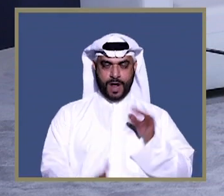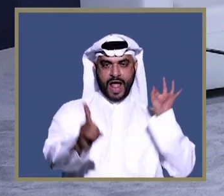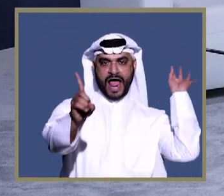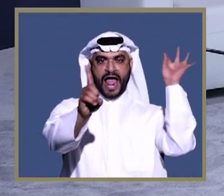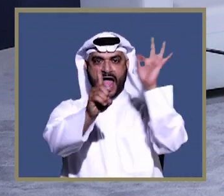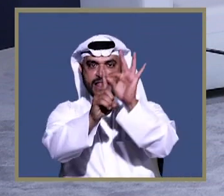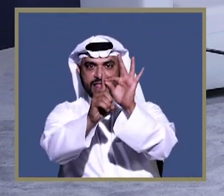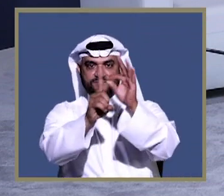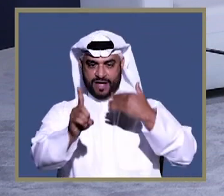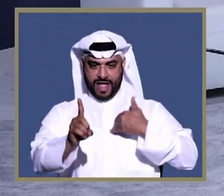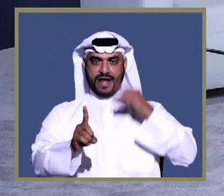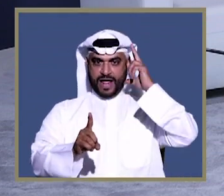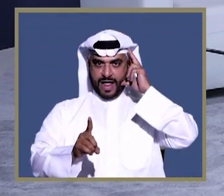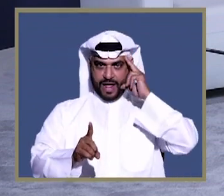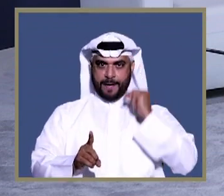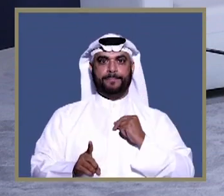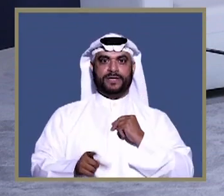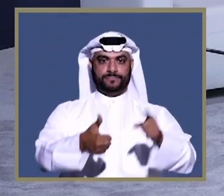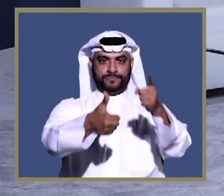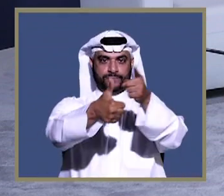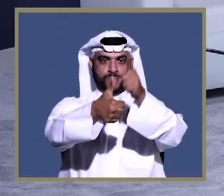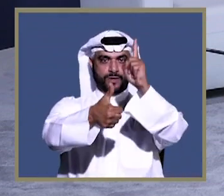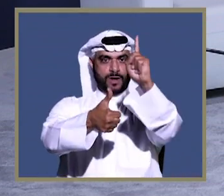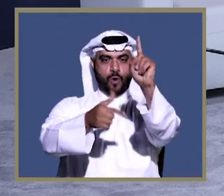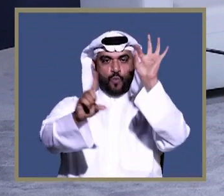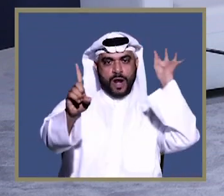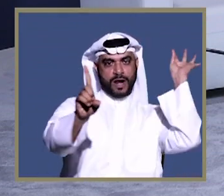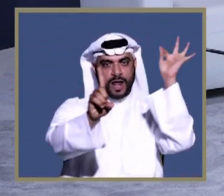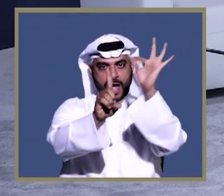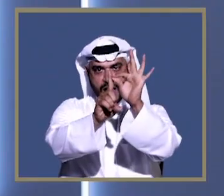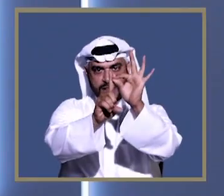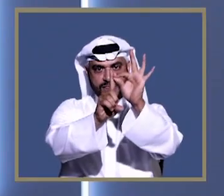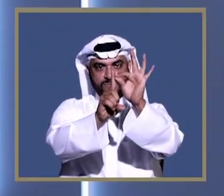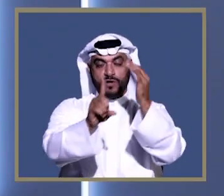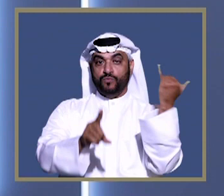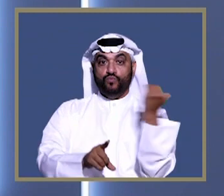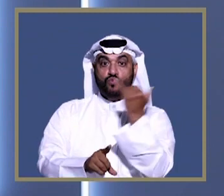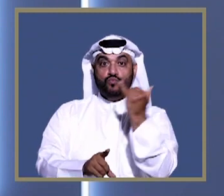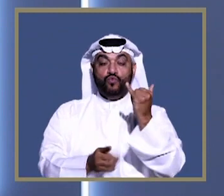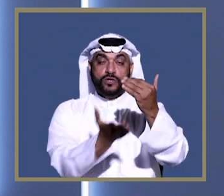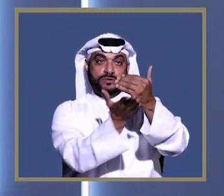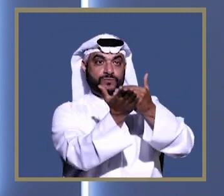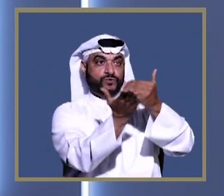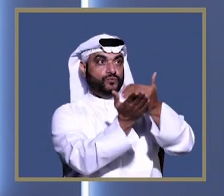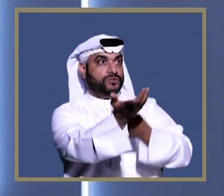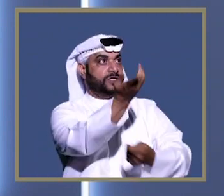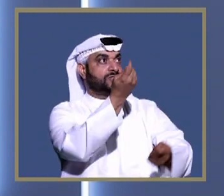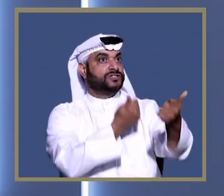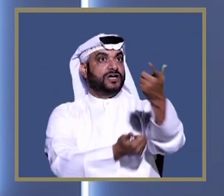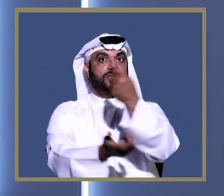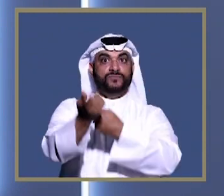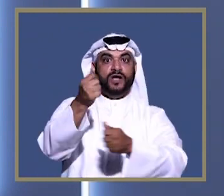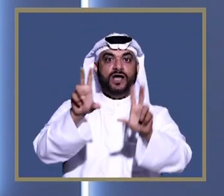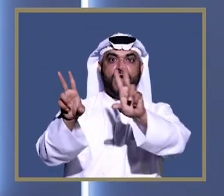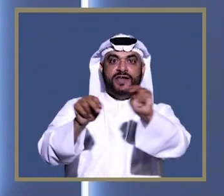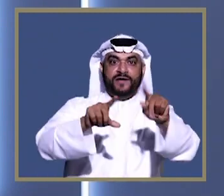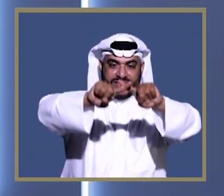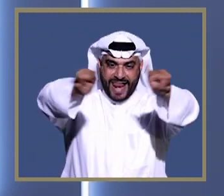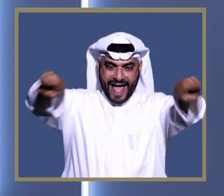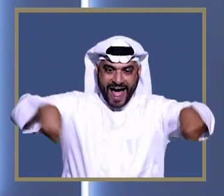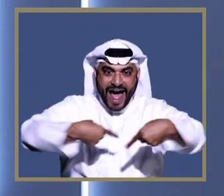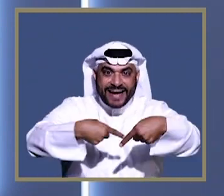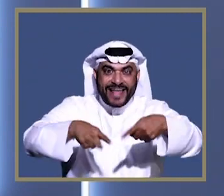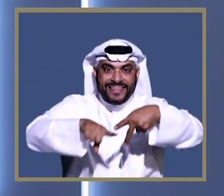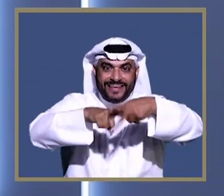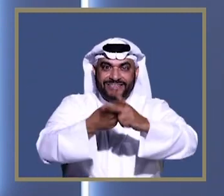بالنسبة لأهدافنا اللي نتبناها إن شاء الله، احنا نتبنى أول هدف هو استغلال الموارد الاقتصادية في البلد مثل